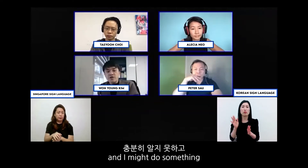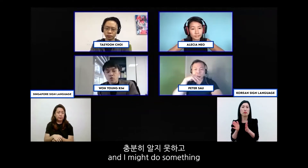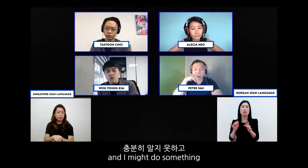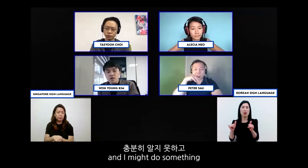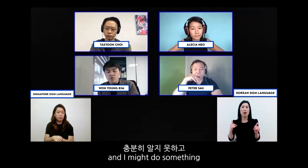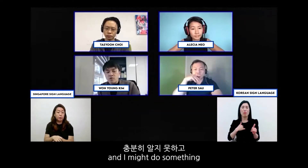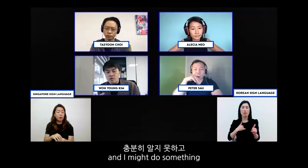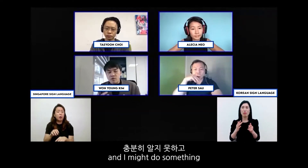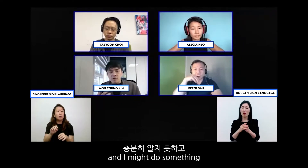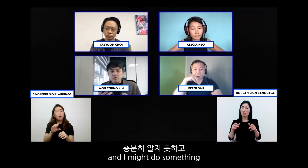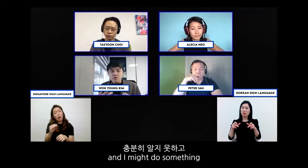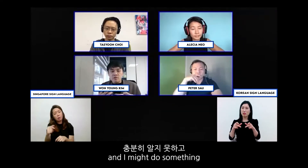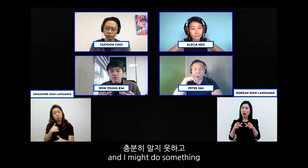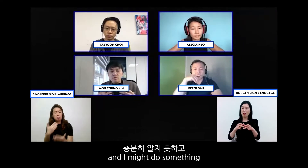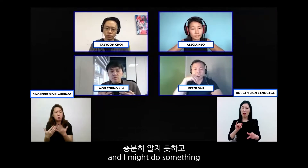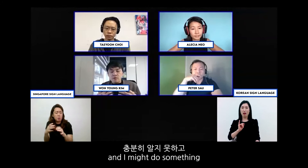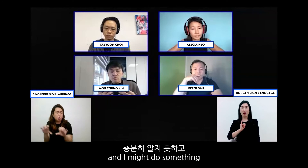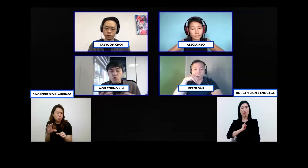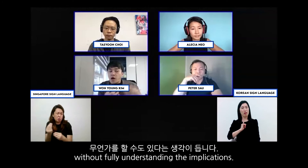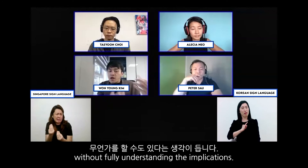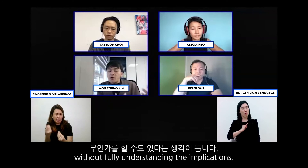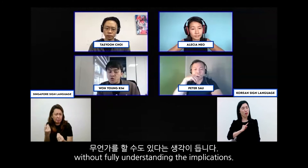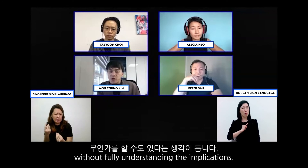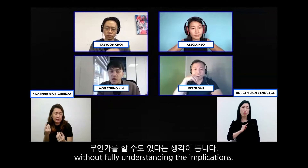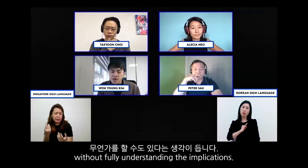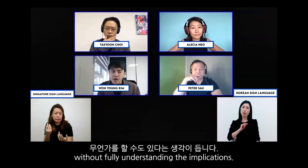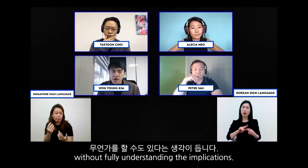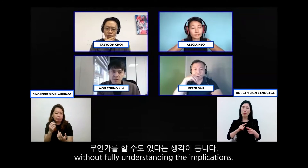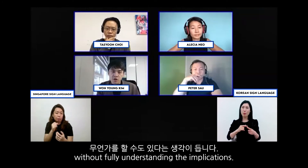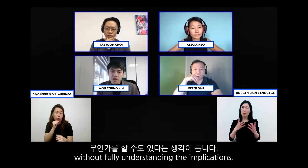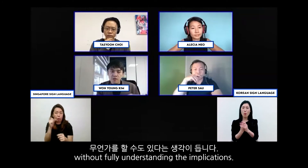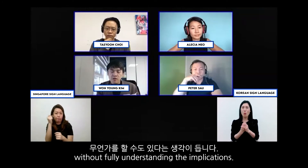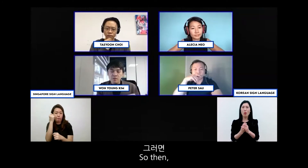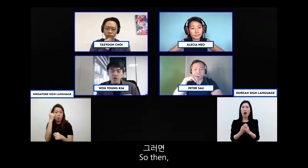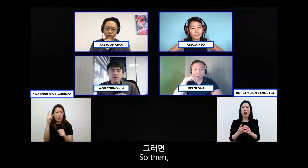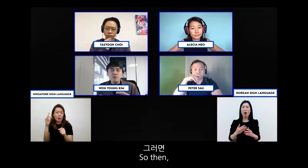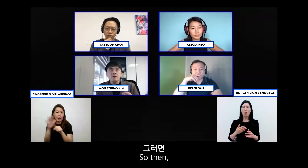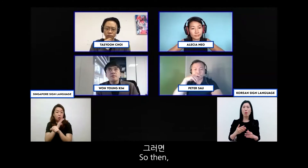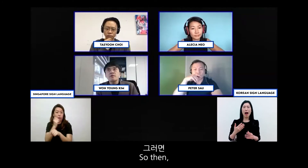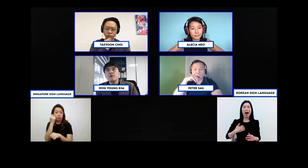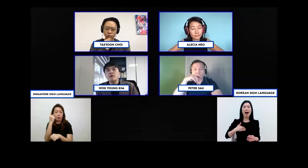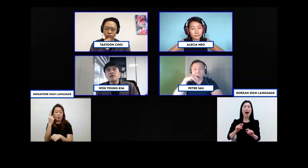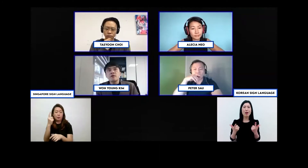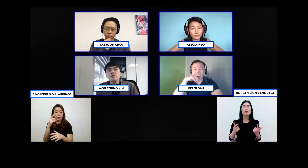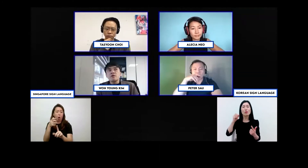충분히 알지 못하고 뭔가를 할 수도 있다는 생각이 듭니다. 그러면